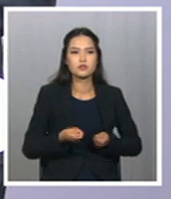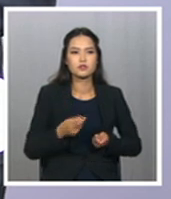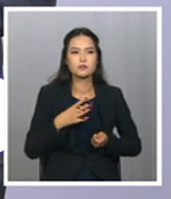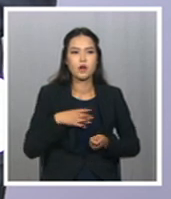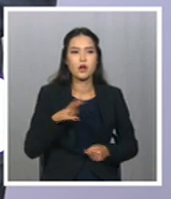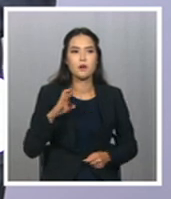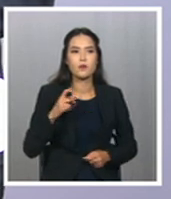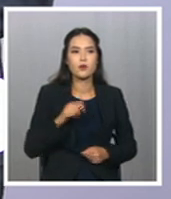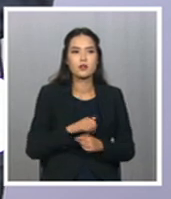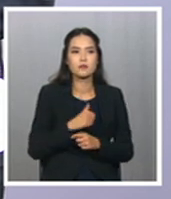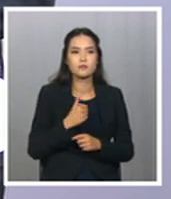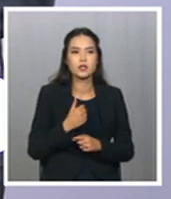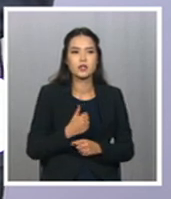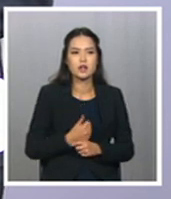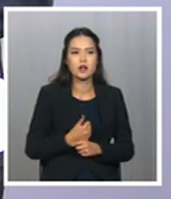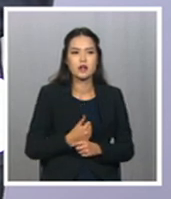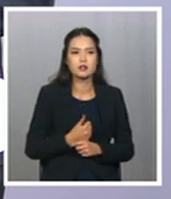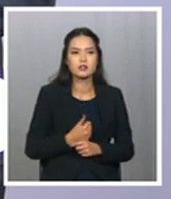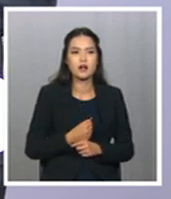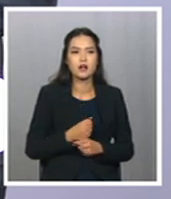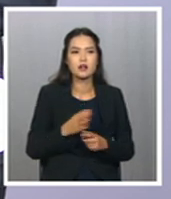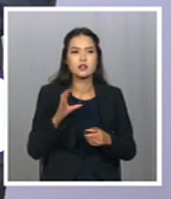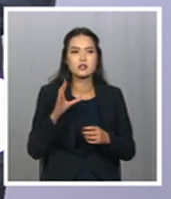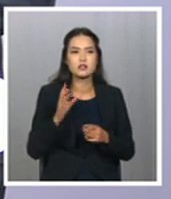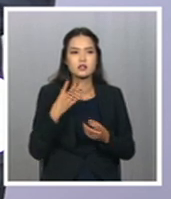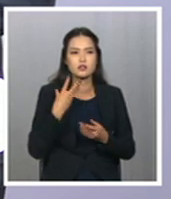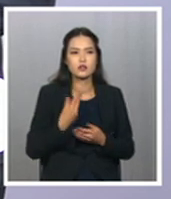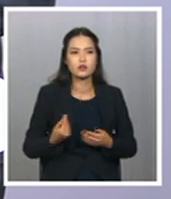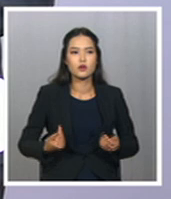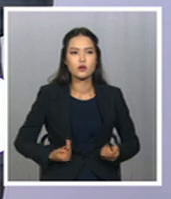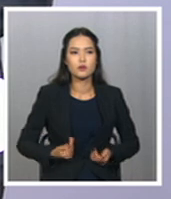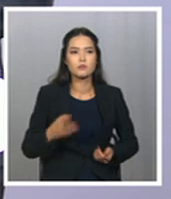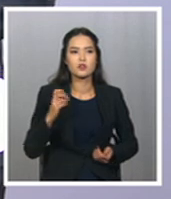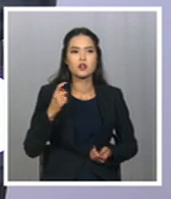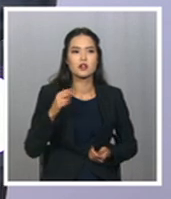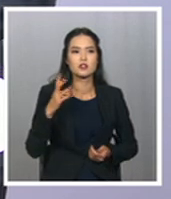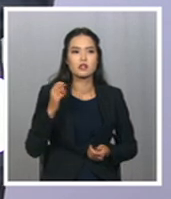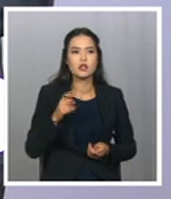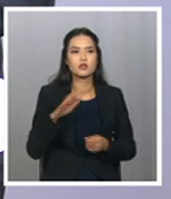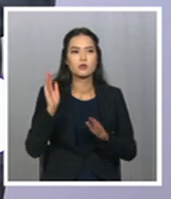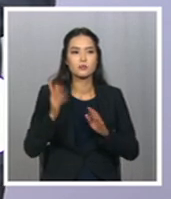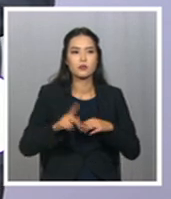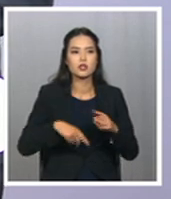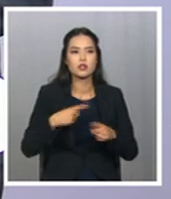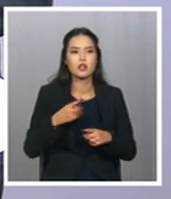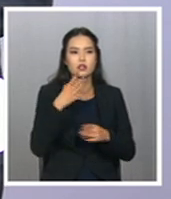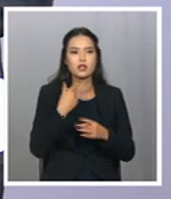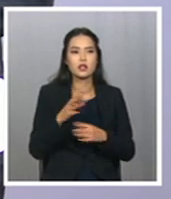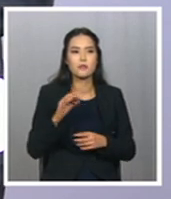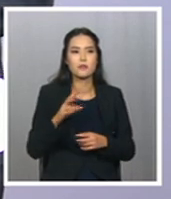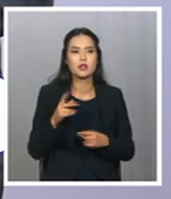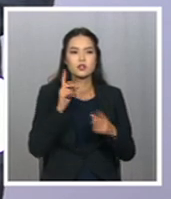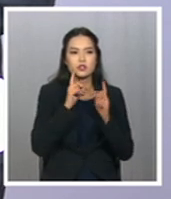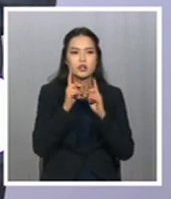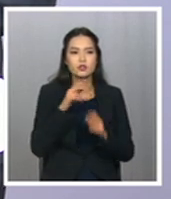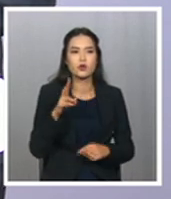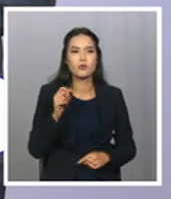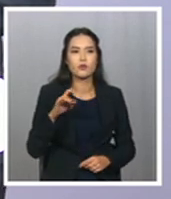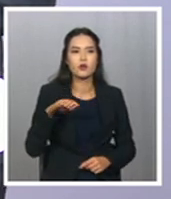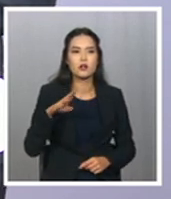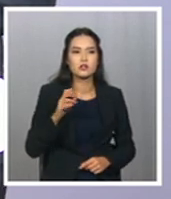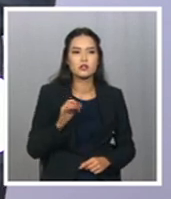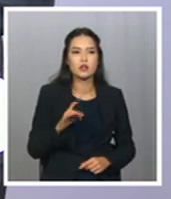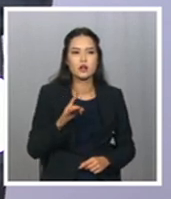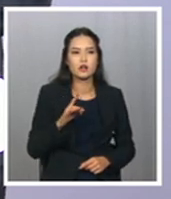империясының саяси өмірінде Шыңғысхан ұрпақтарының жалпы империялық жиналысы құрылтай зор рөл